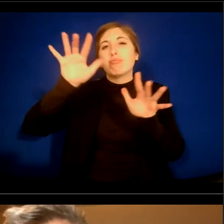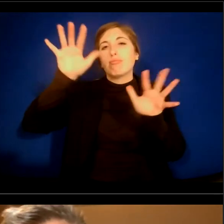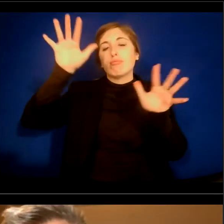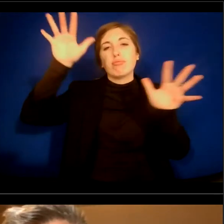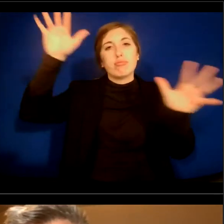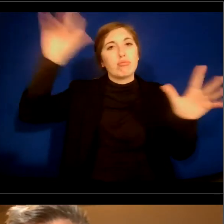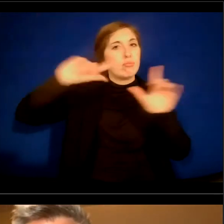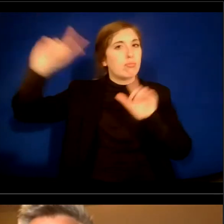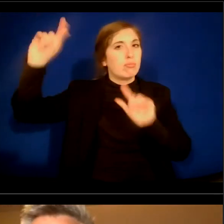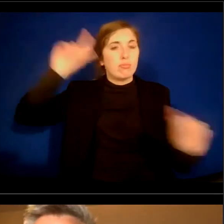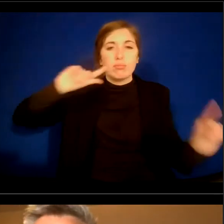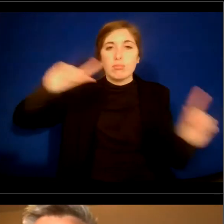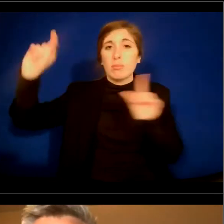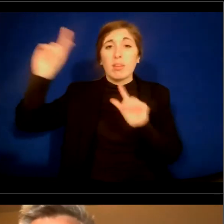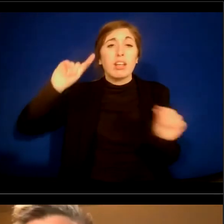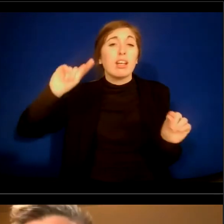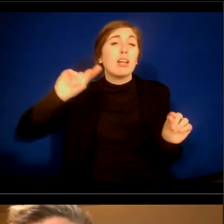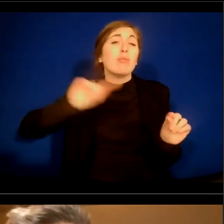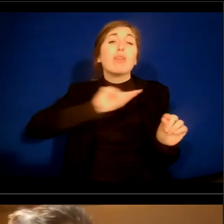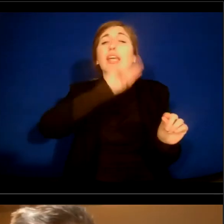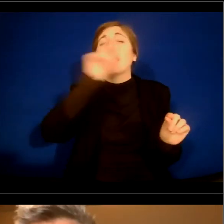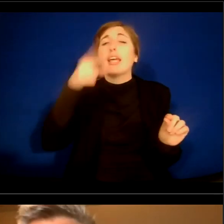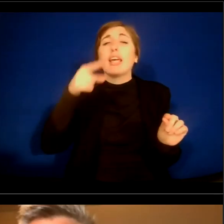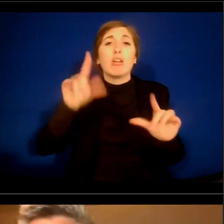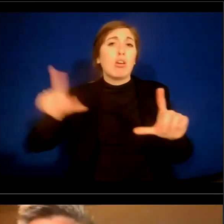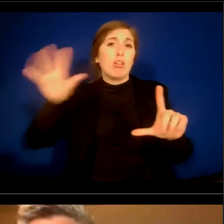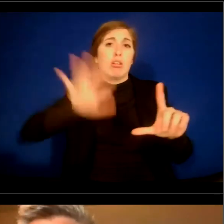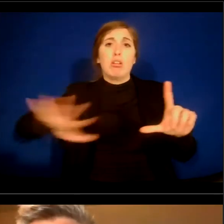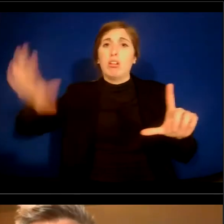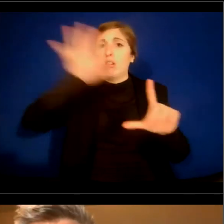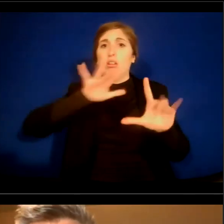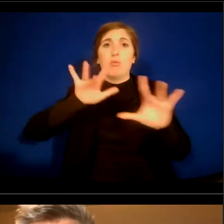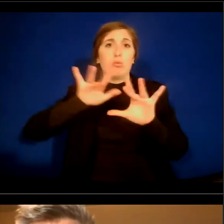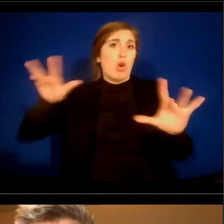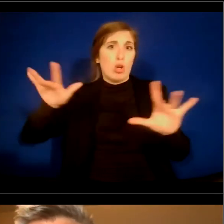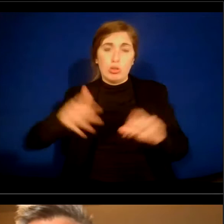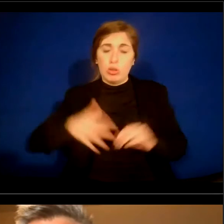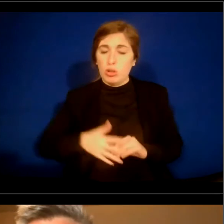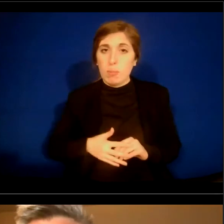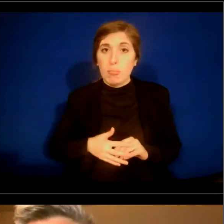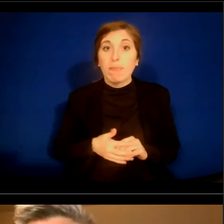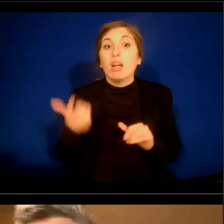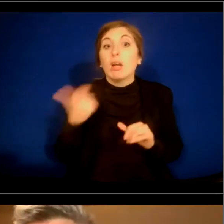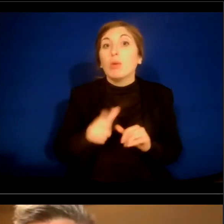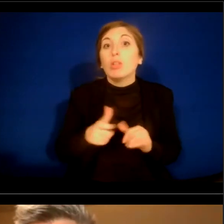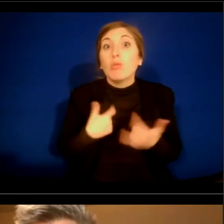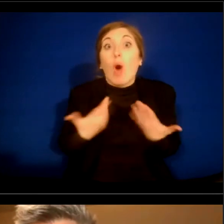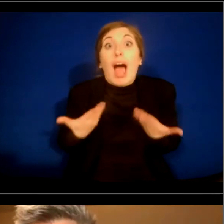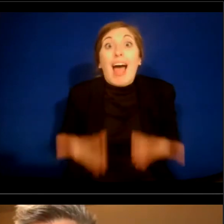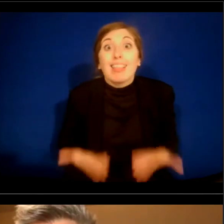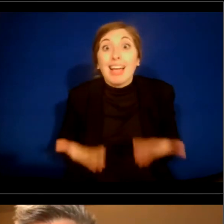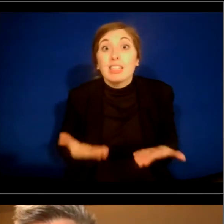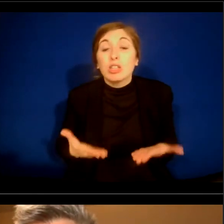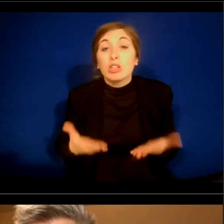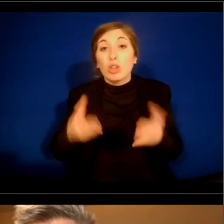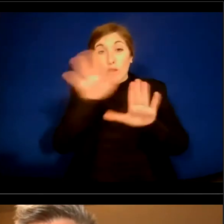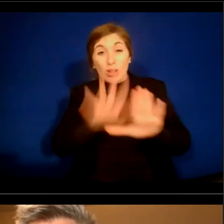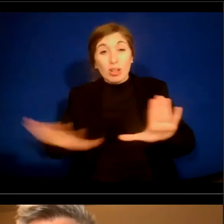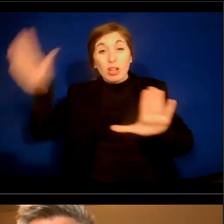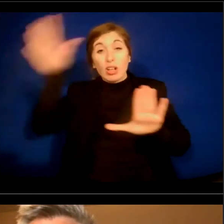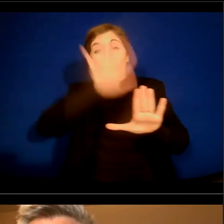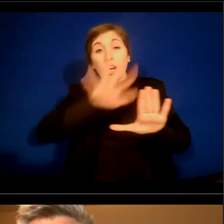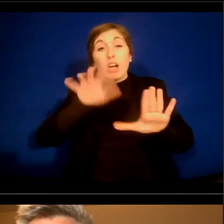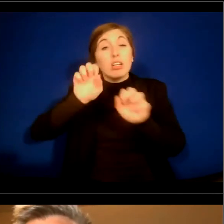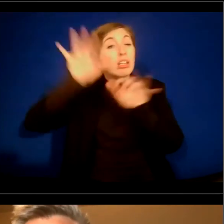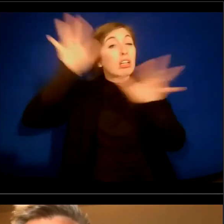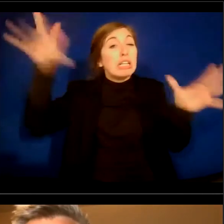fino a quasi svuotarlo. In questo momento si stanno trasferendo le fasce medio-alte della popolazione,